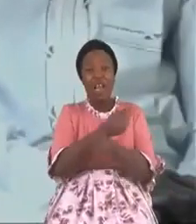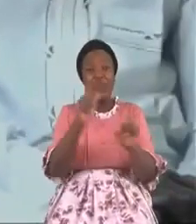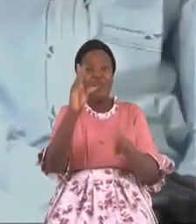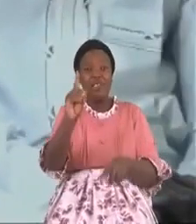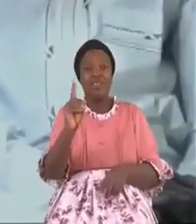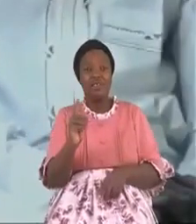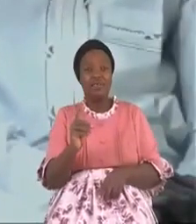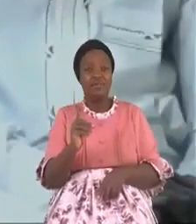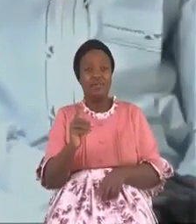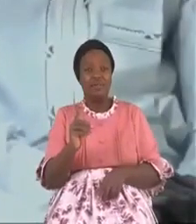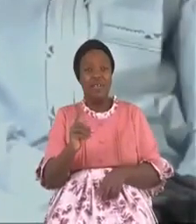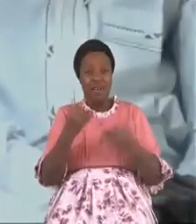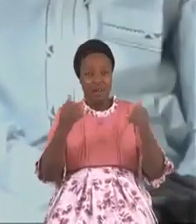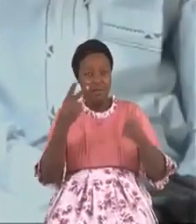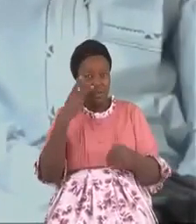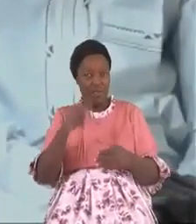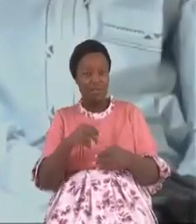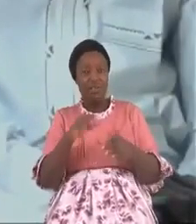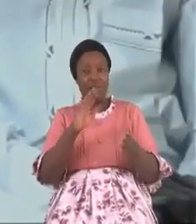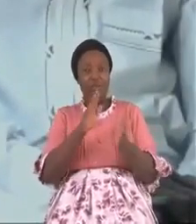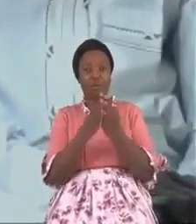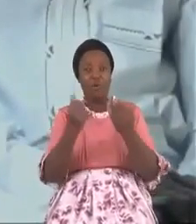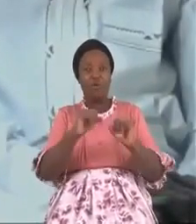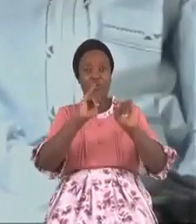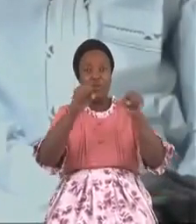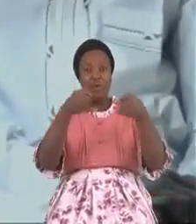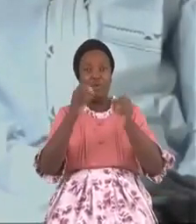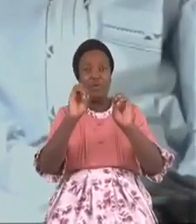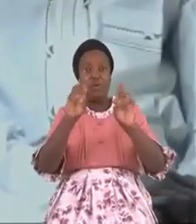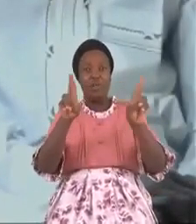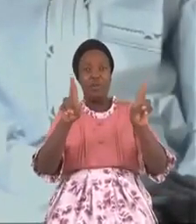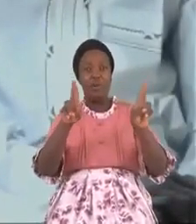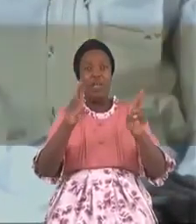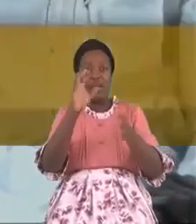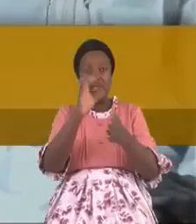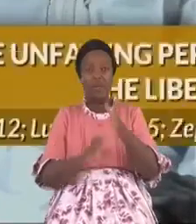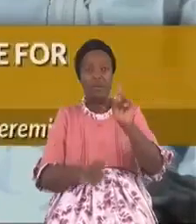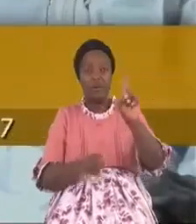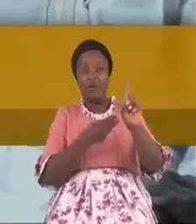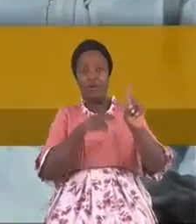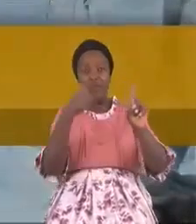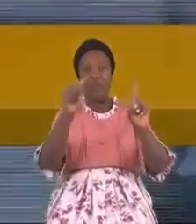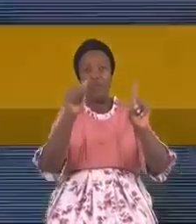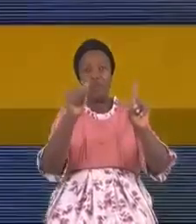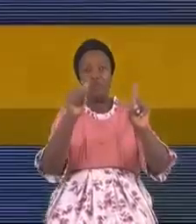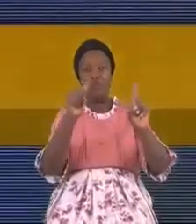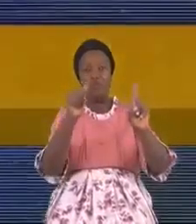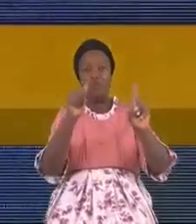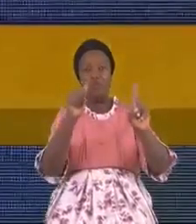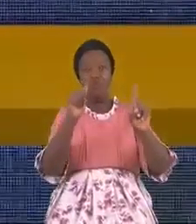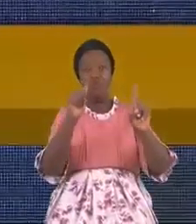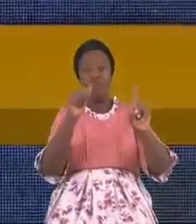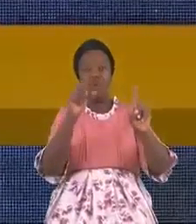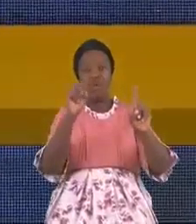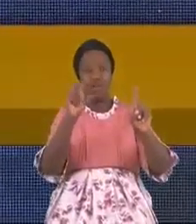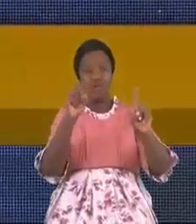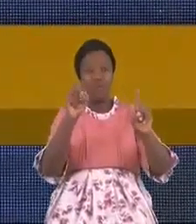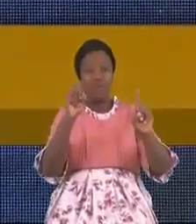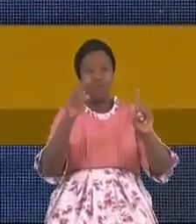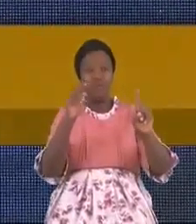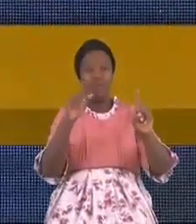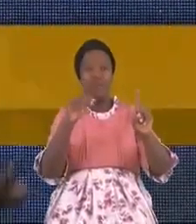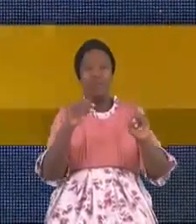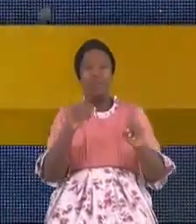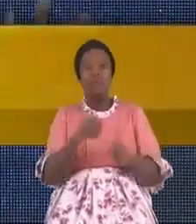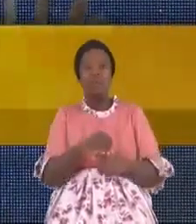Lee n'akwụkwọ Jeremaya n'ebe ahụ, isi mbụ, amaokwu 12, na-ekwu okwu maka ihe Onyenwe